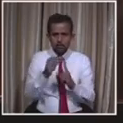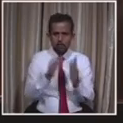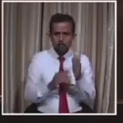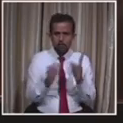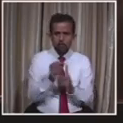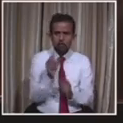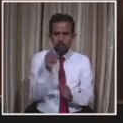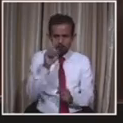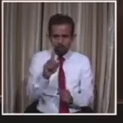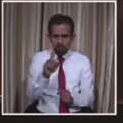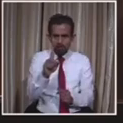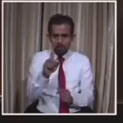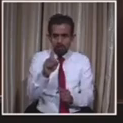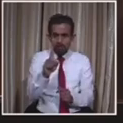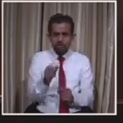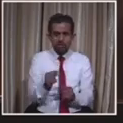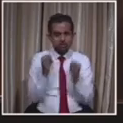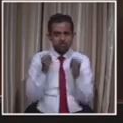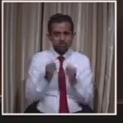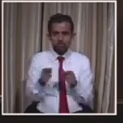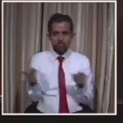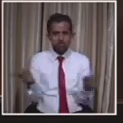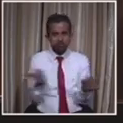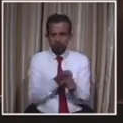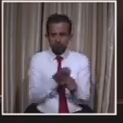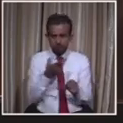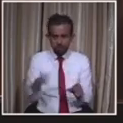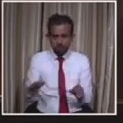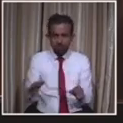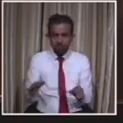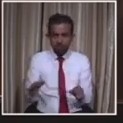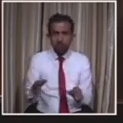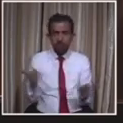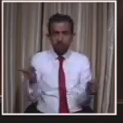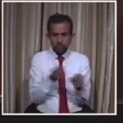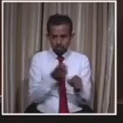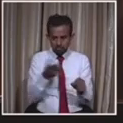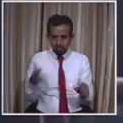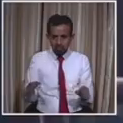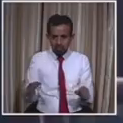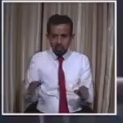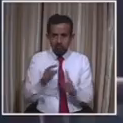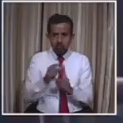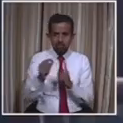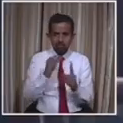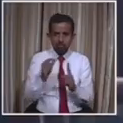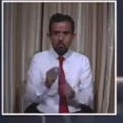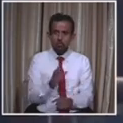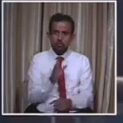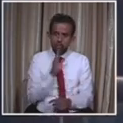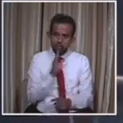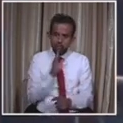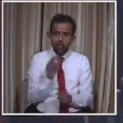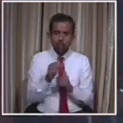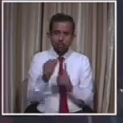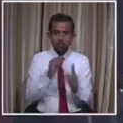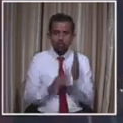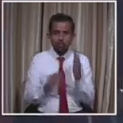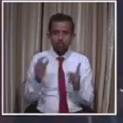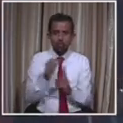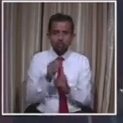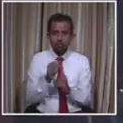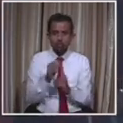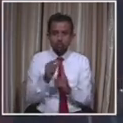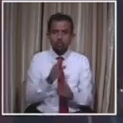මන්ත්‍රීවරයෙක් ම්ලේච්ඡ විදිහට ඝාතනය කරා. ඝාතනය කරා. මේ පාලිමේන්තුවේ අහිංසක මන්ත්‍රීවරයෙක්. මේ